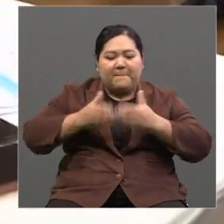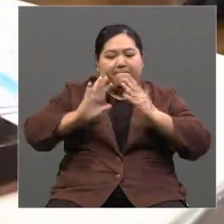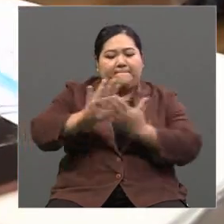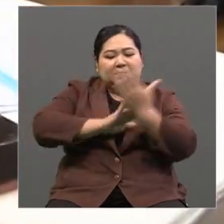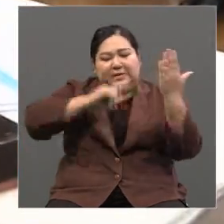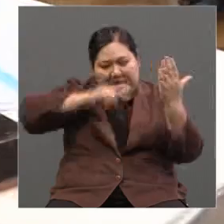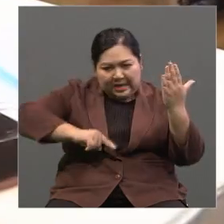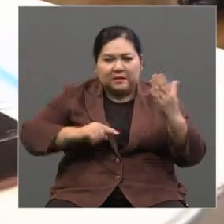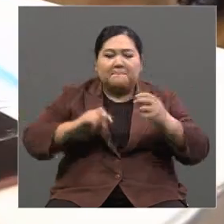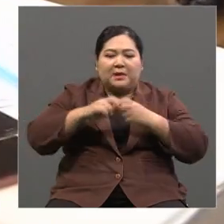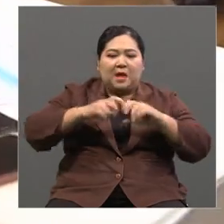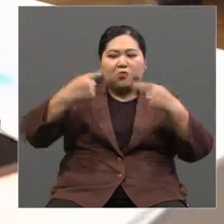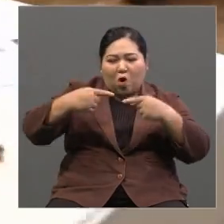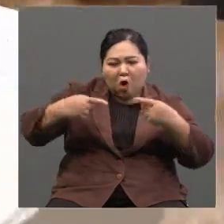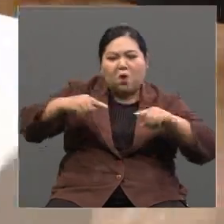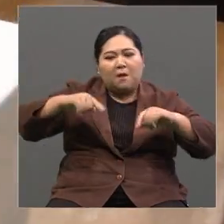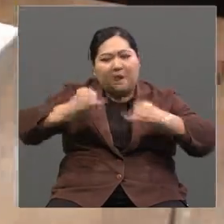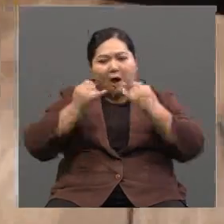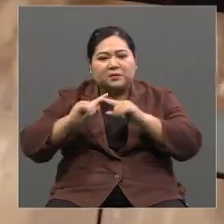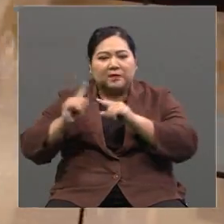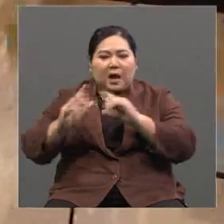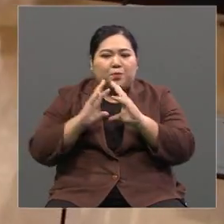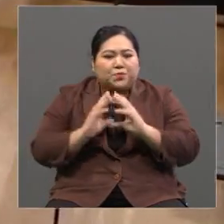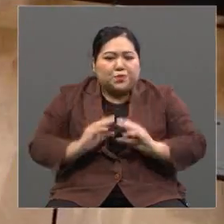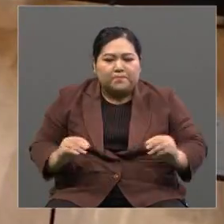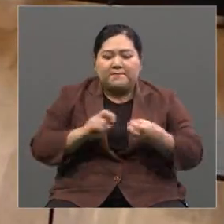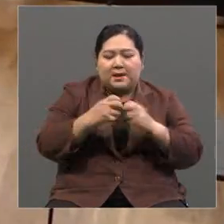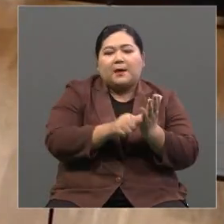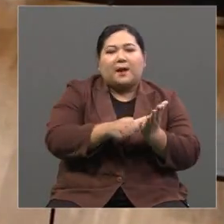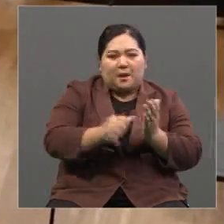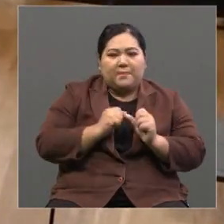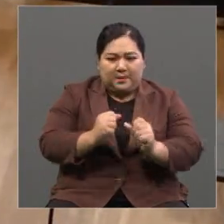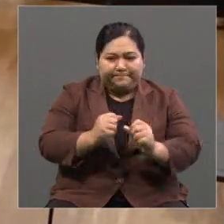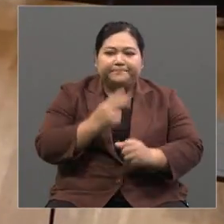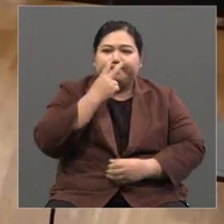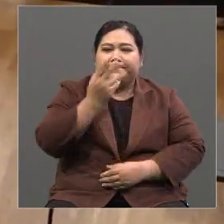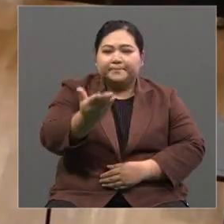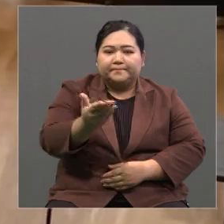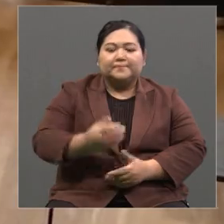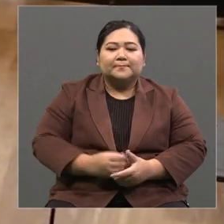ไทยให้ลดความขัดแย้งลงไปแล้วก็แก้ปัญหาทั้งหมดให้มากขึ้นด้วยค่ะเอาไปฟังเสียงกันค่ะ